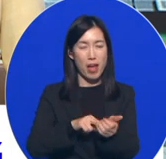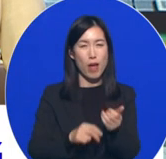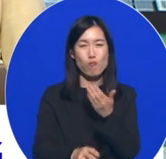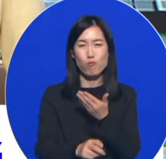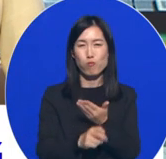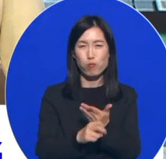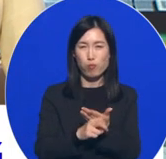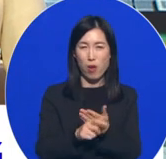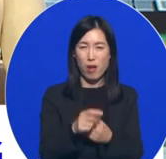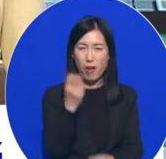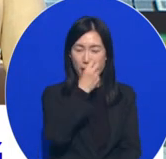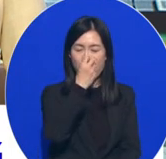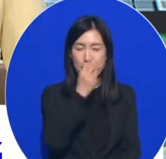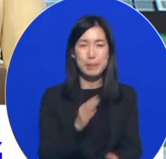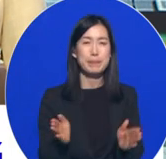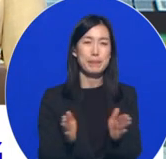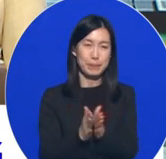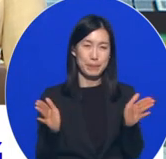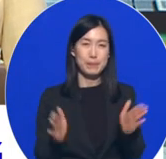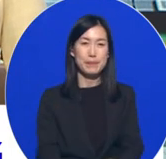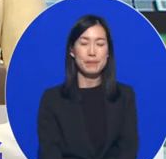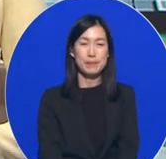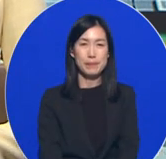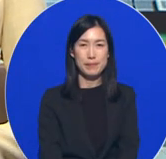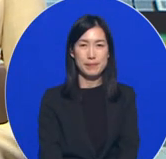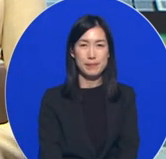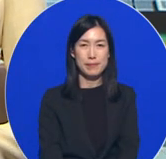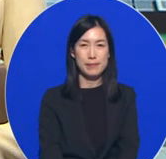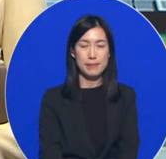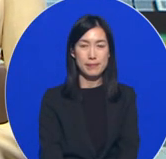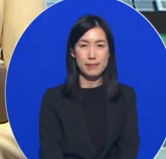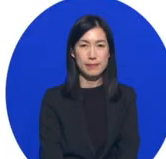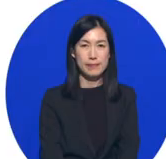대한 실태 조사에 들어갑니다 김용민 기자의 보도입니다